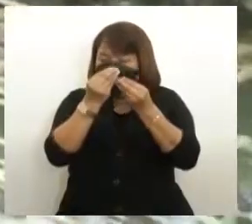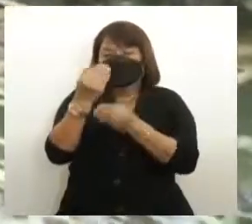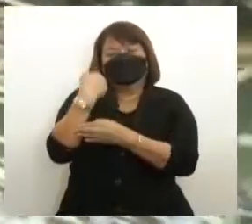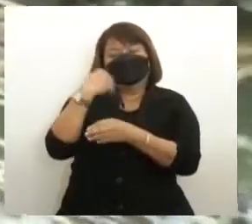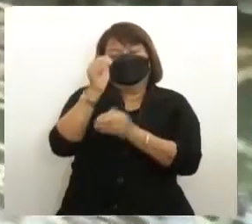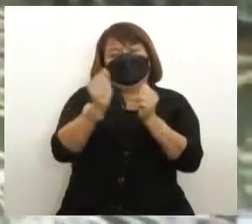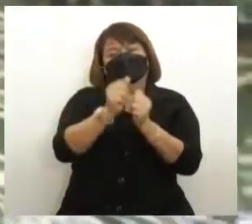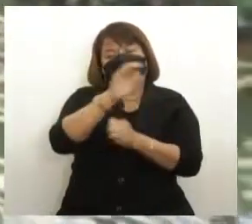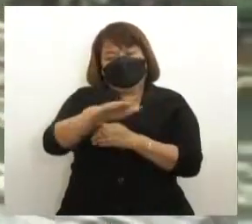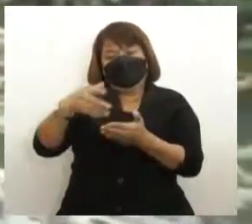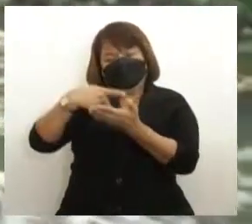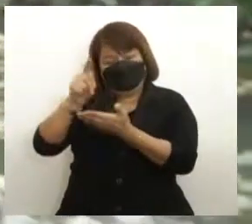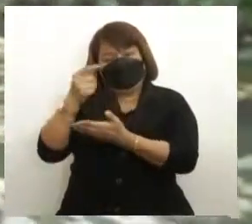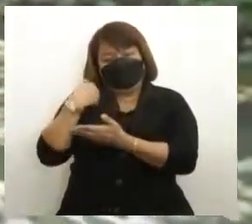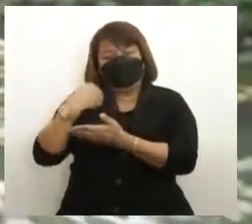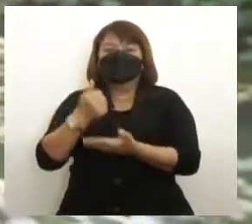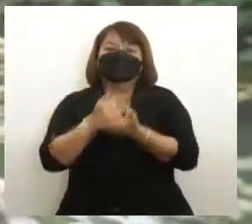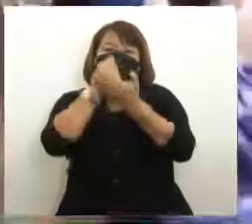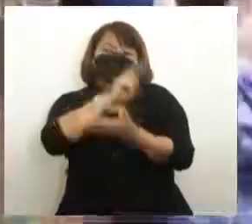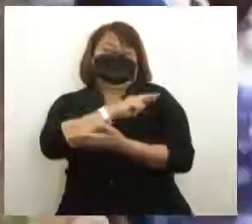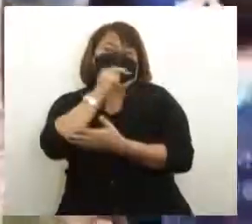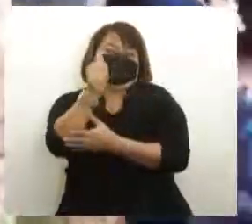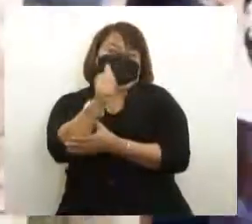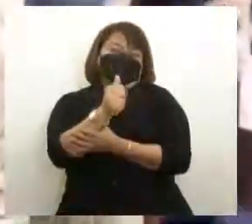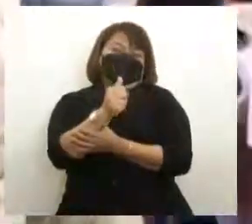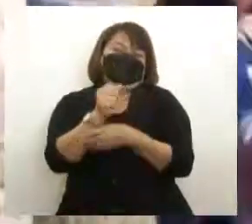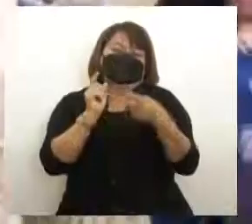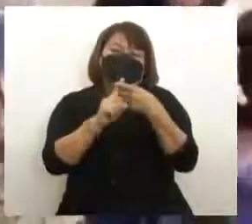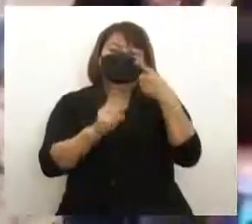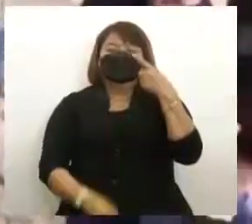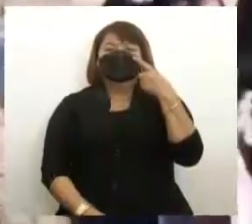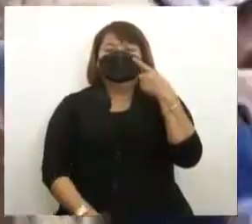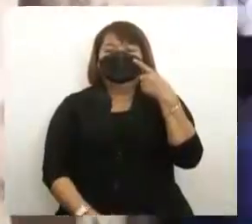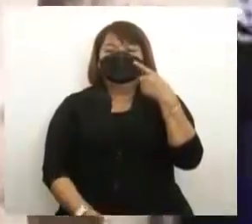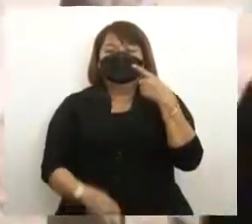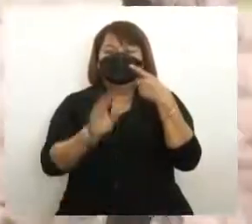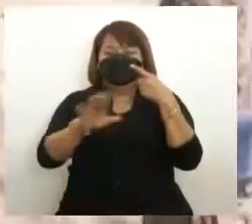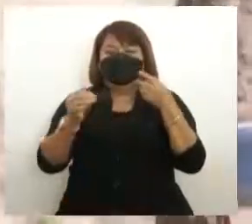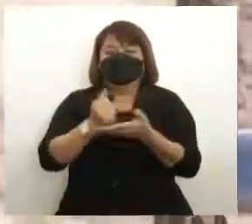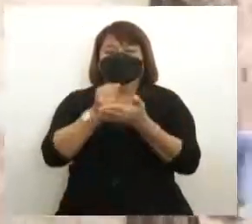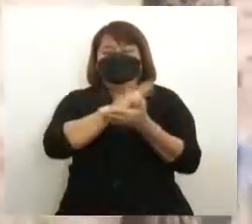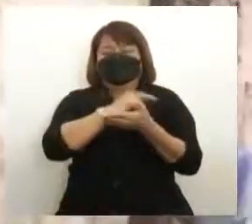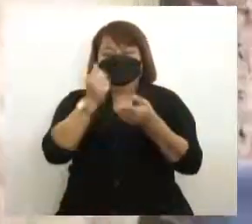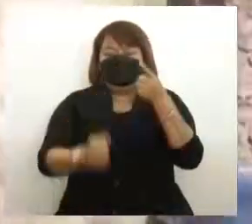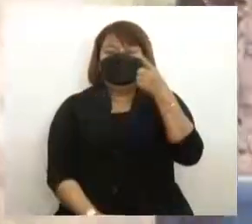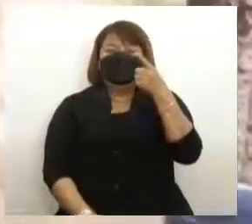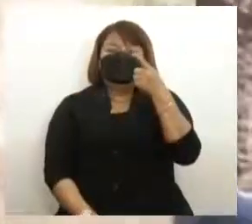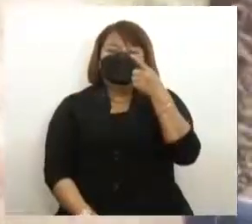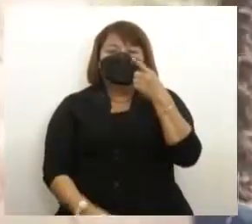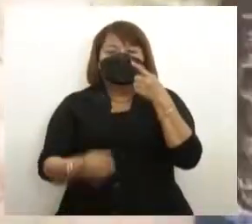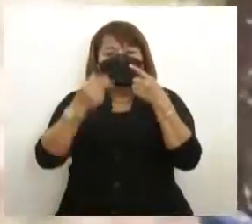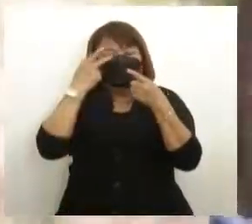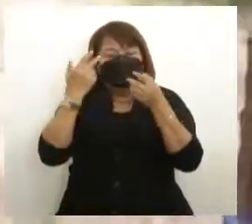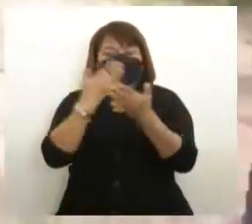1เด็กต้องพึ่งตัวเองให้ได้นะครับยิ่งปัจจุบันนี้เศรษฐกิจเนาะเรื่องเศรษฐกิจก็ไม่ดีนะครับเรื่อง